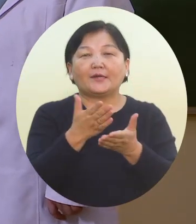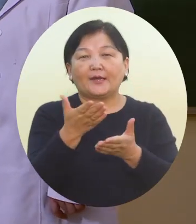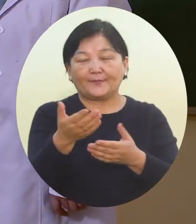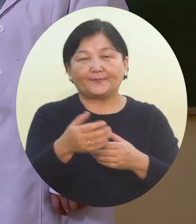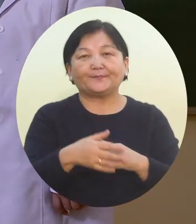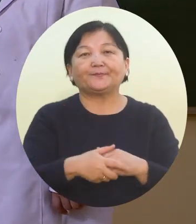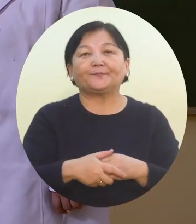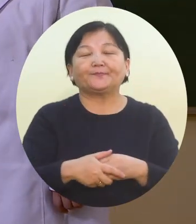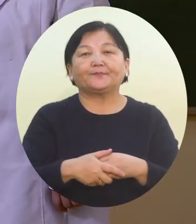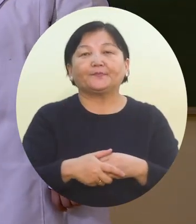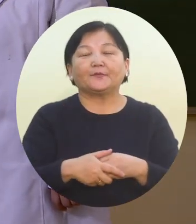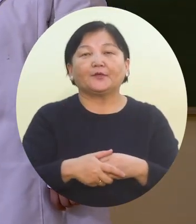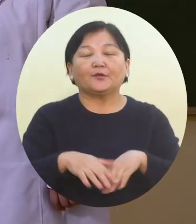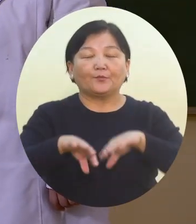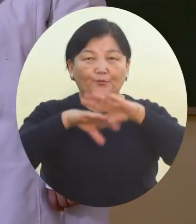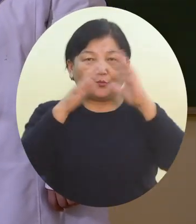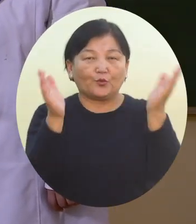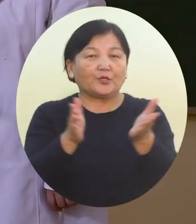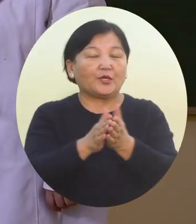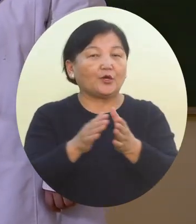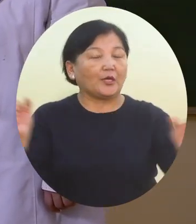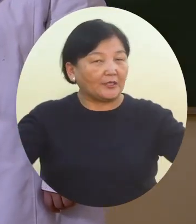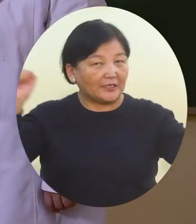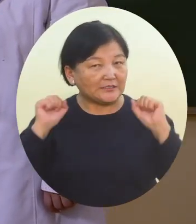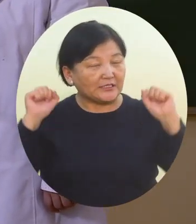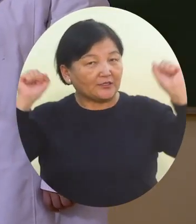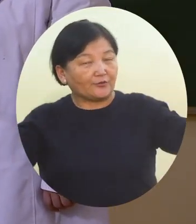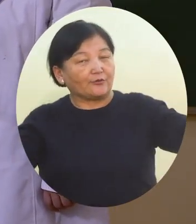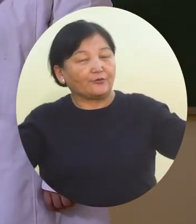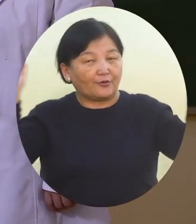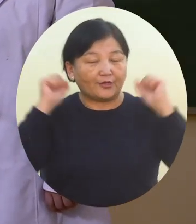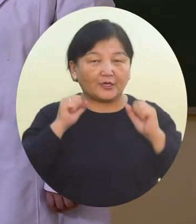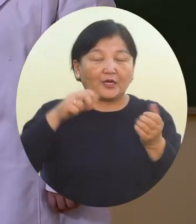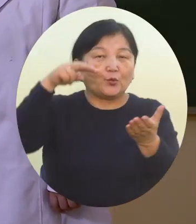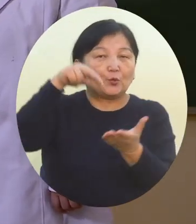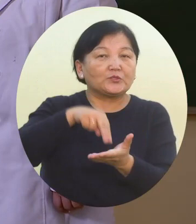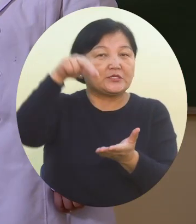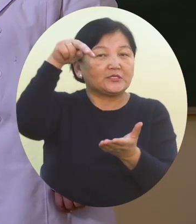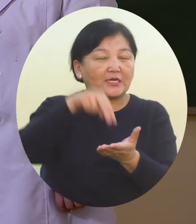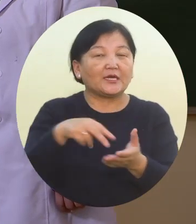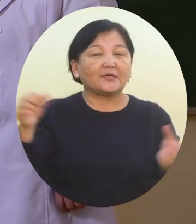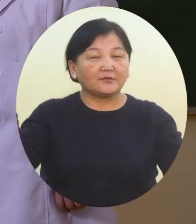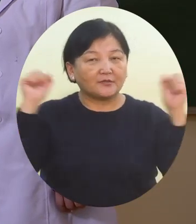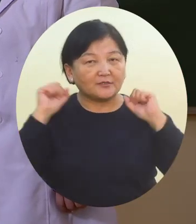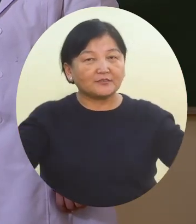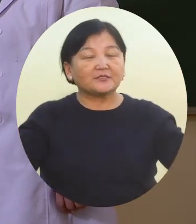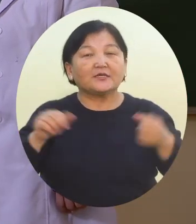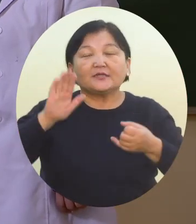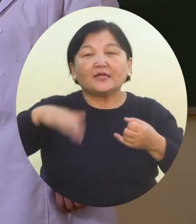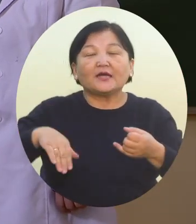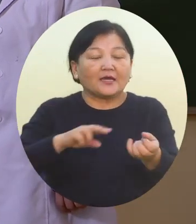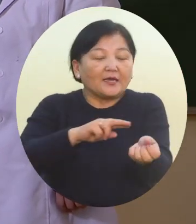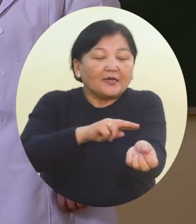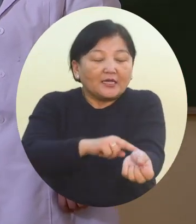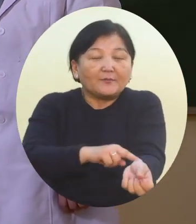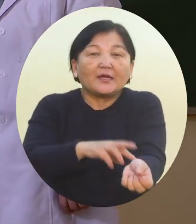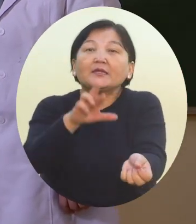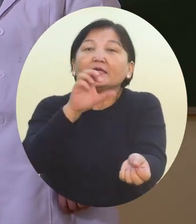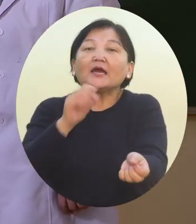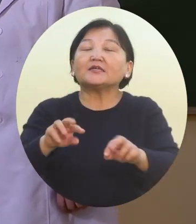За тэгвэл бүгдээрээ дасгал хөдөлгөөн хийсний дараа судасны зохиолтын тоо хэр зэрэг өөрчлөгддөг болохыг судалж